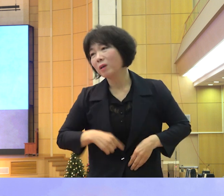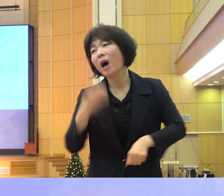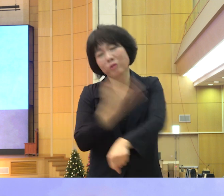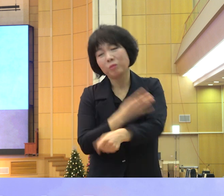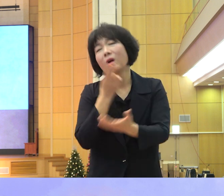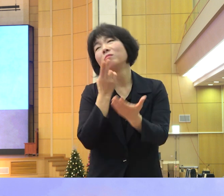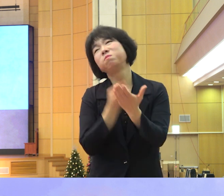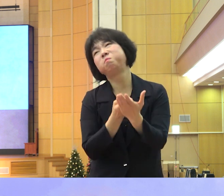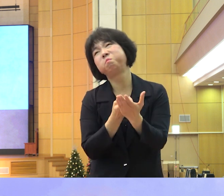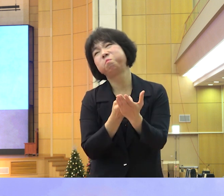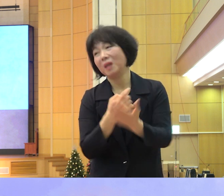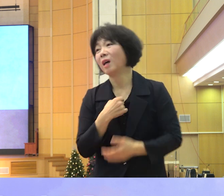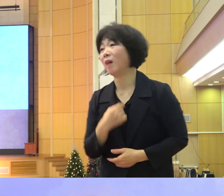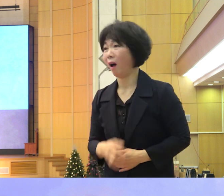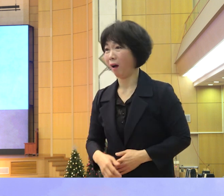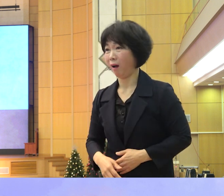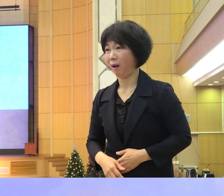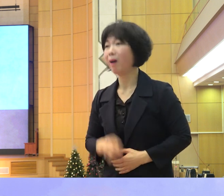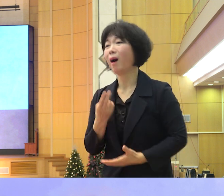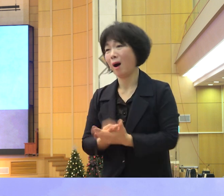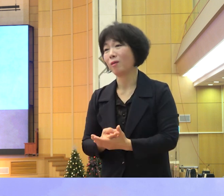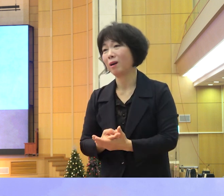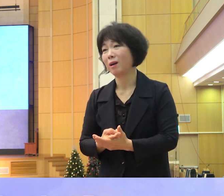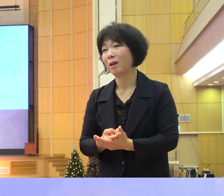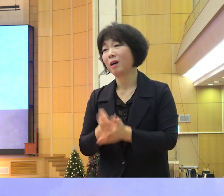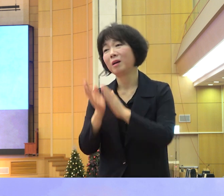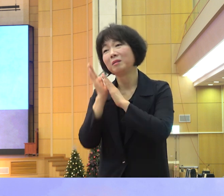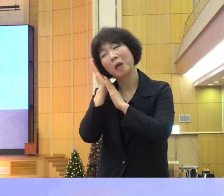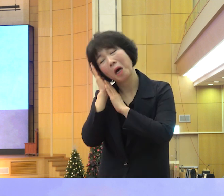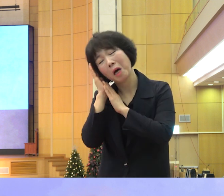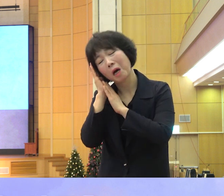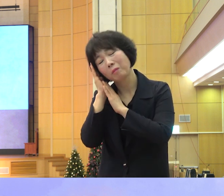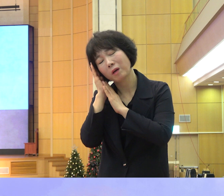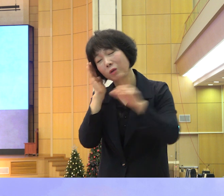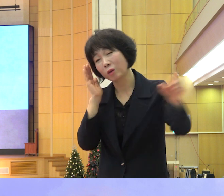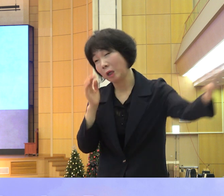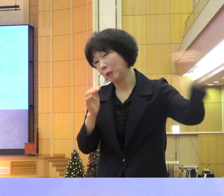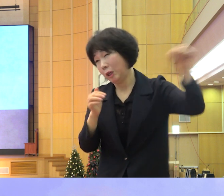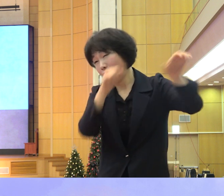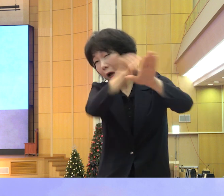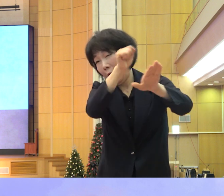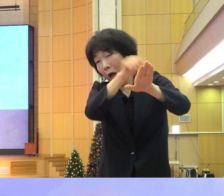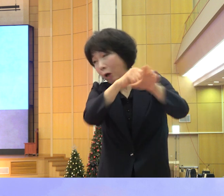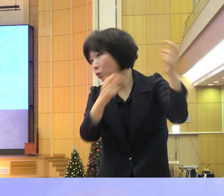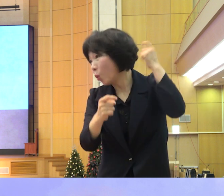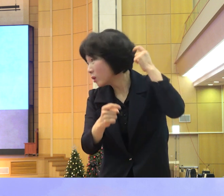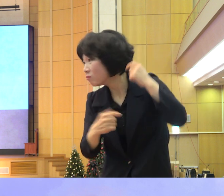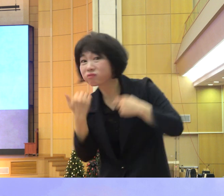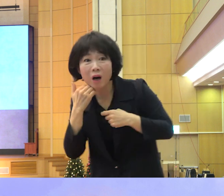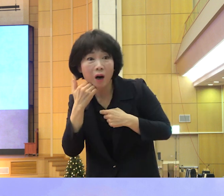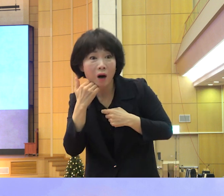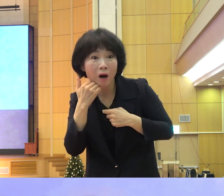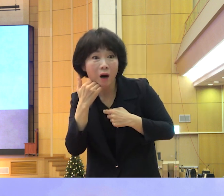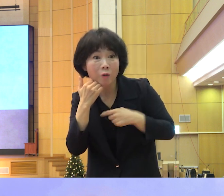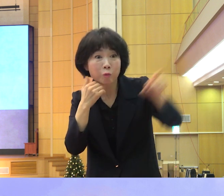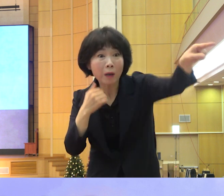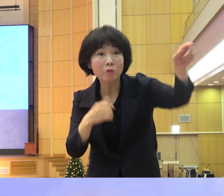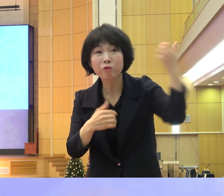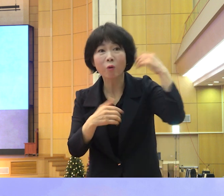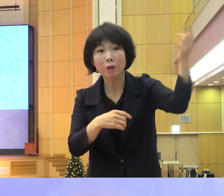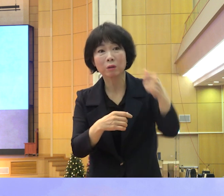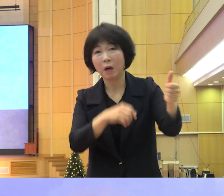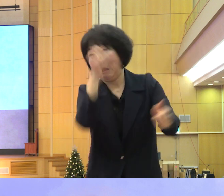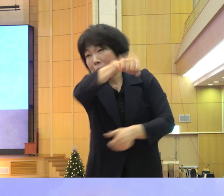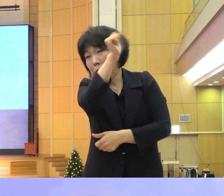있는데 바깥에서 문소리가 나. 문소리 나면 교인이 누가 아무 교인들도 없는데